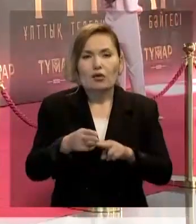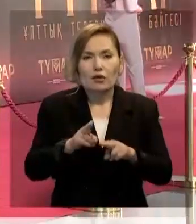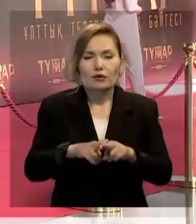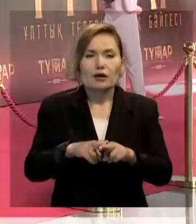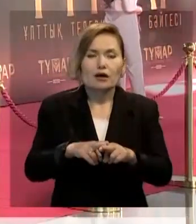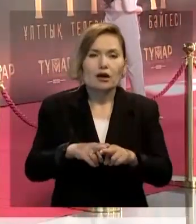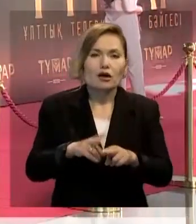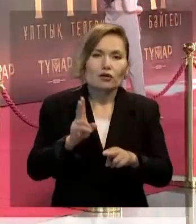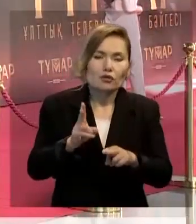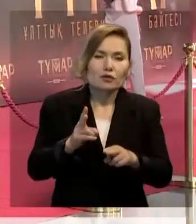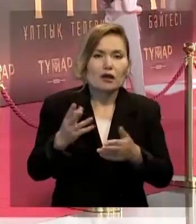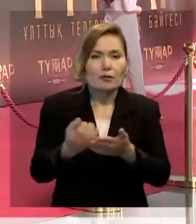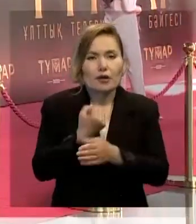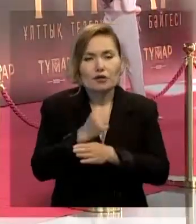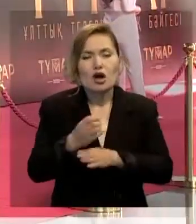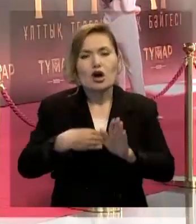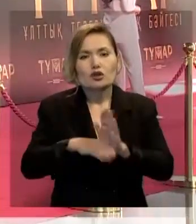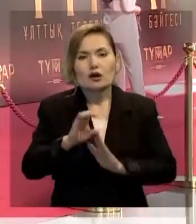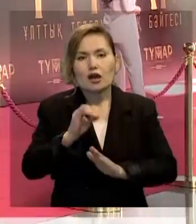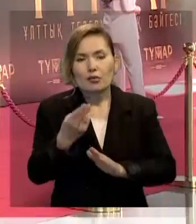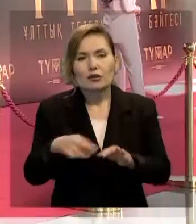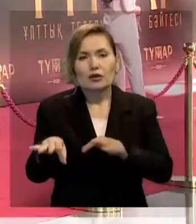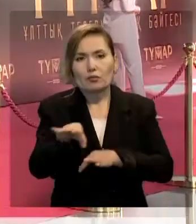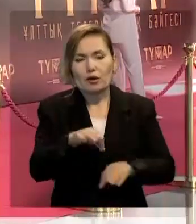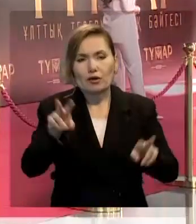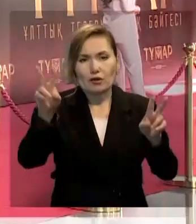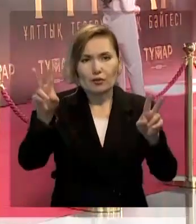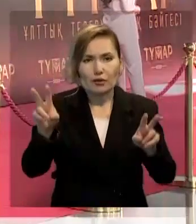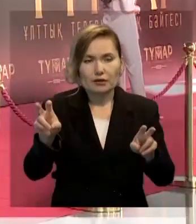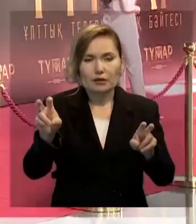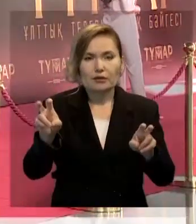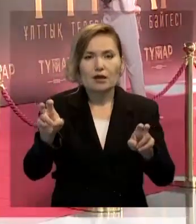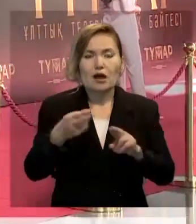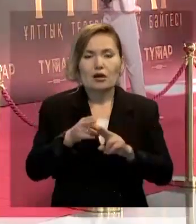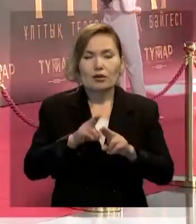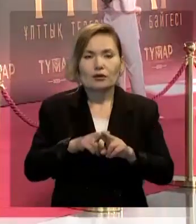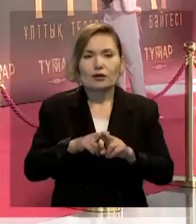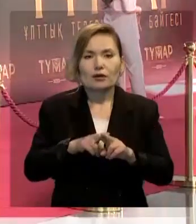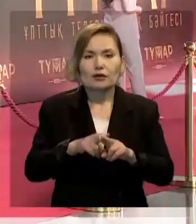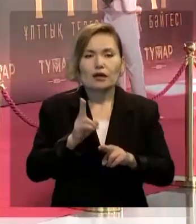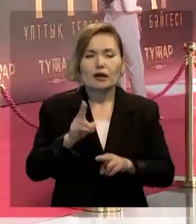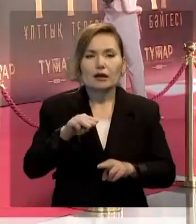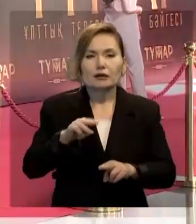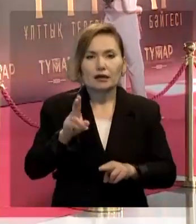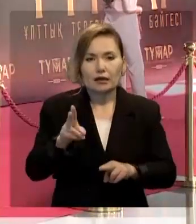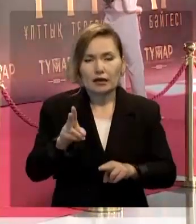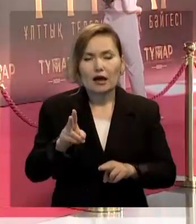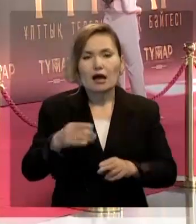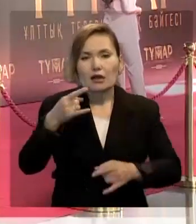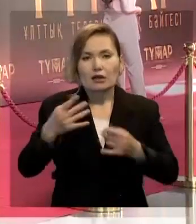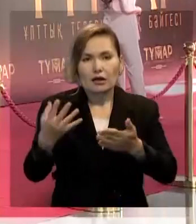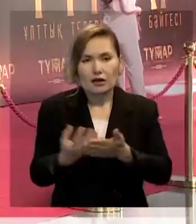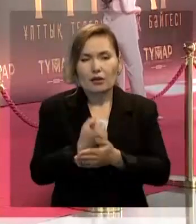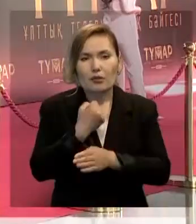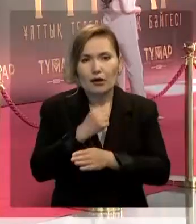Мәселен, үздік әлеуметтік жоба номинациясы бұл КТК телеарнасына бұйырды, үздік